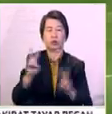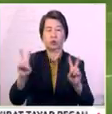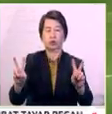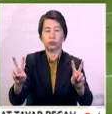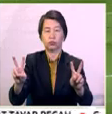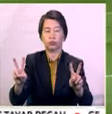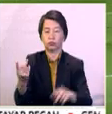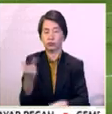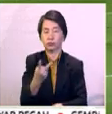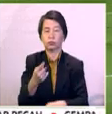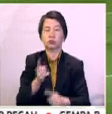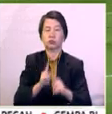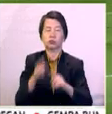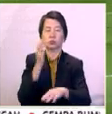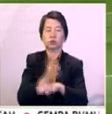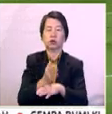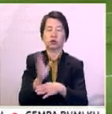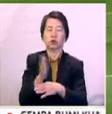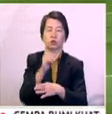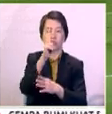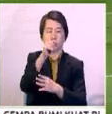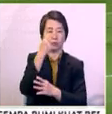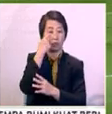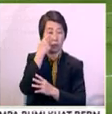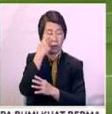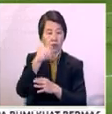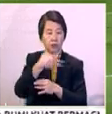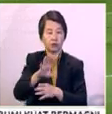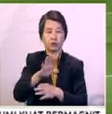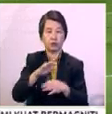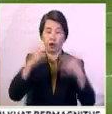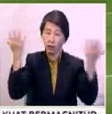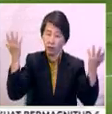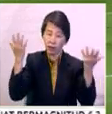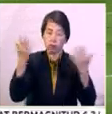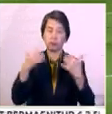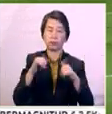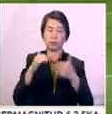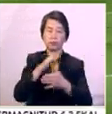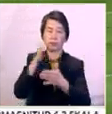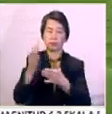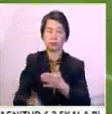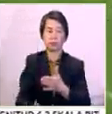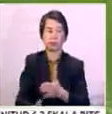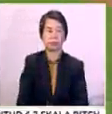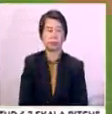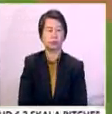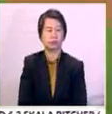Kedua pasukan terpaksa berkongsi satu mata selepas tamat perlawanan.